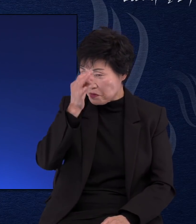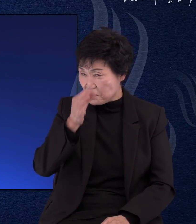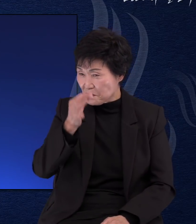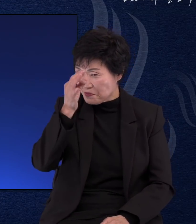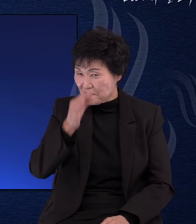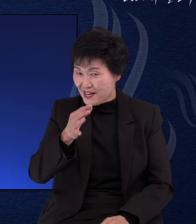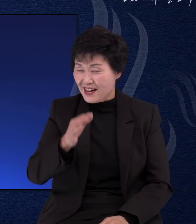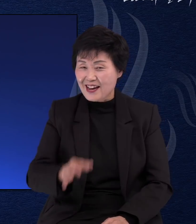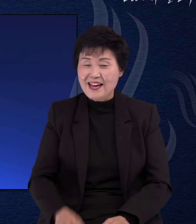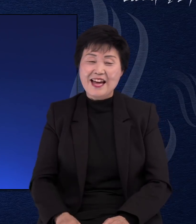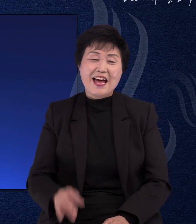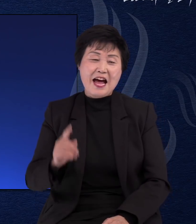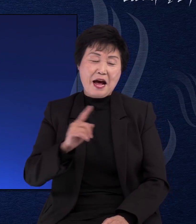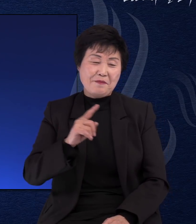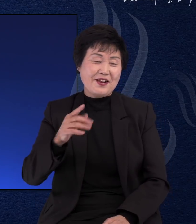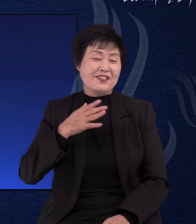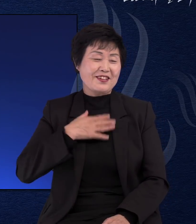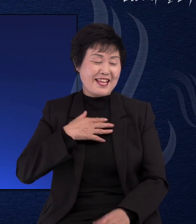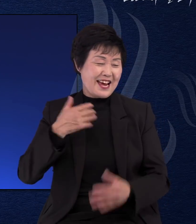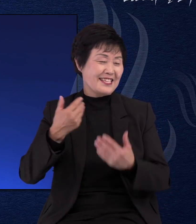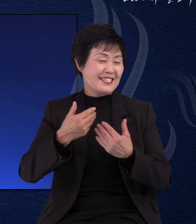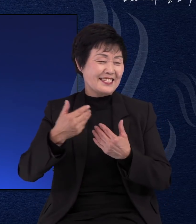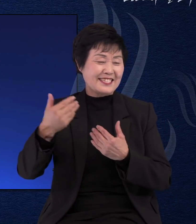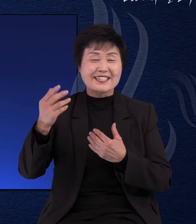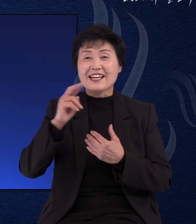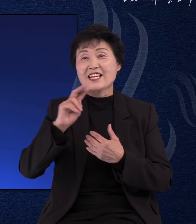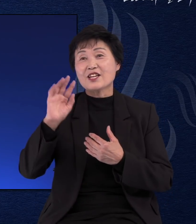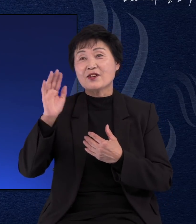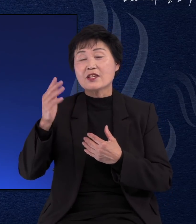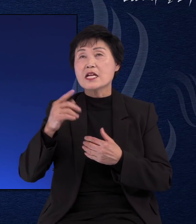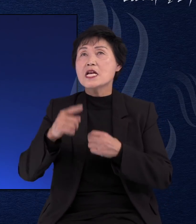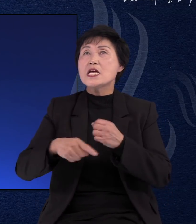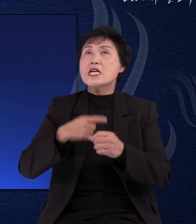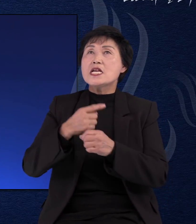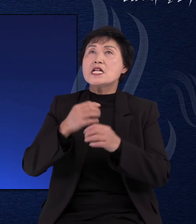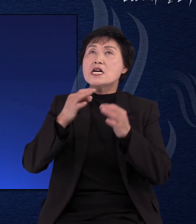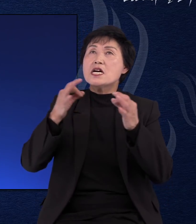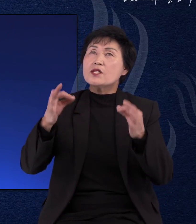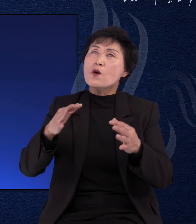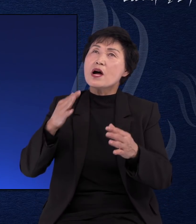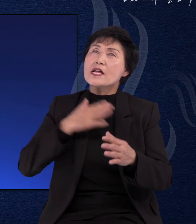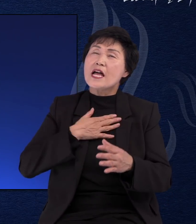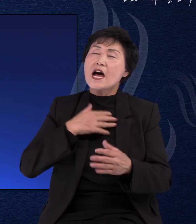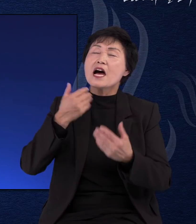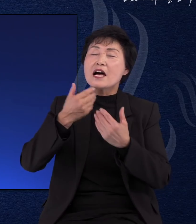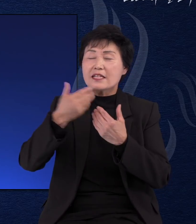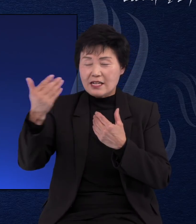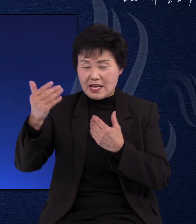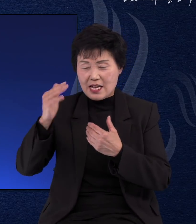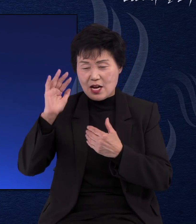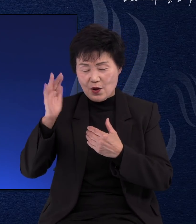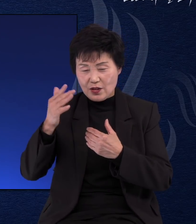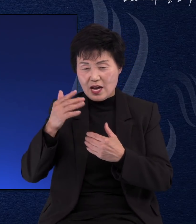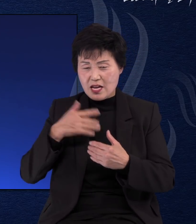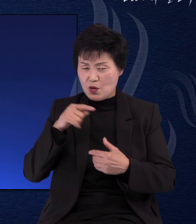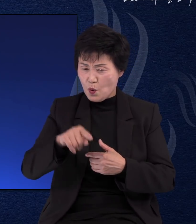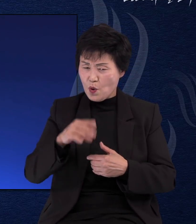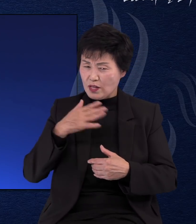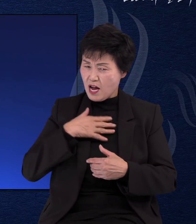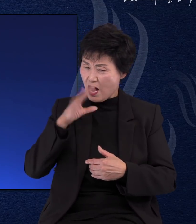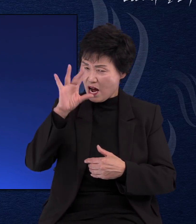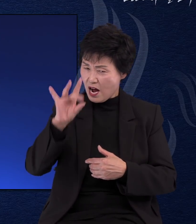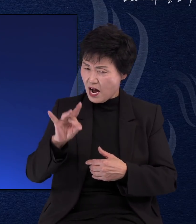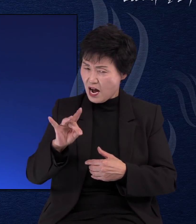나면 아무래도 나는 1년 내내 아무래도 나는 떠나야겠어. 이곳은 나에게 어울리지 않아.